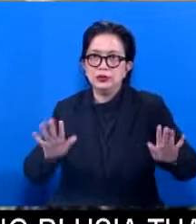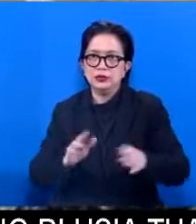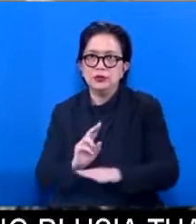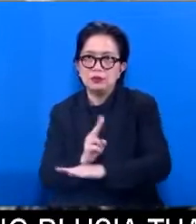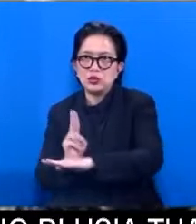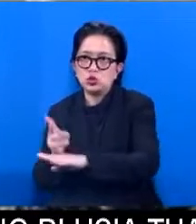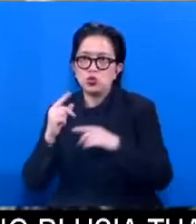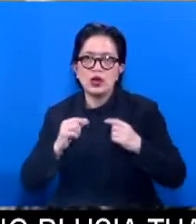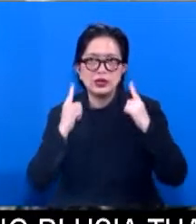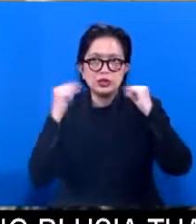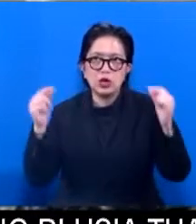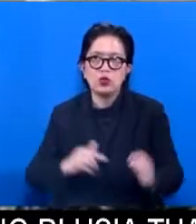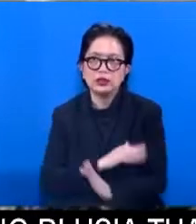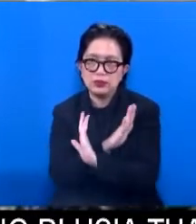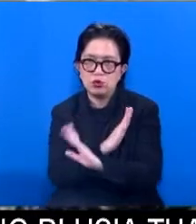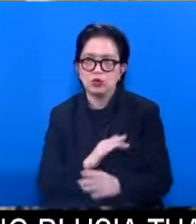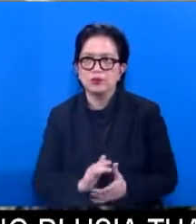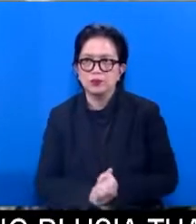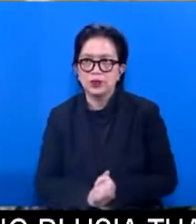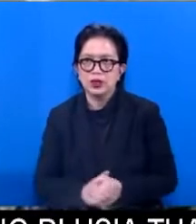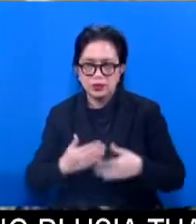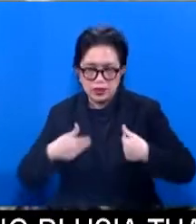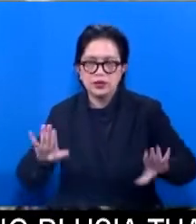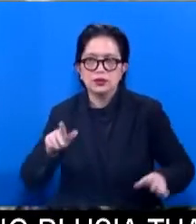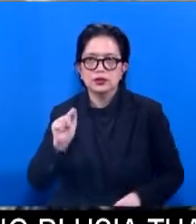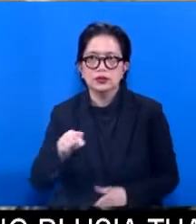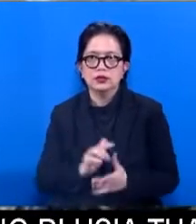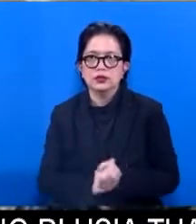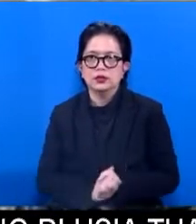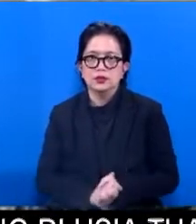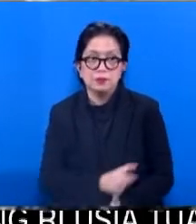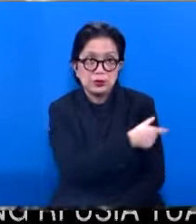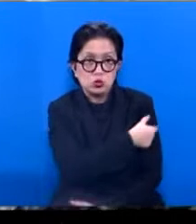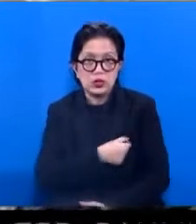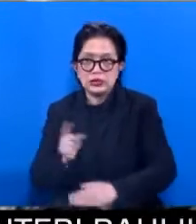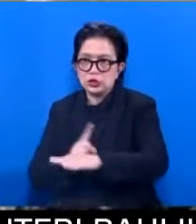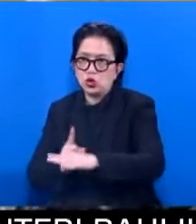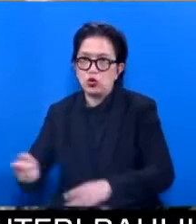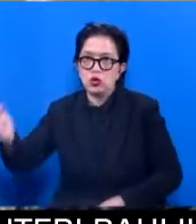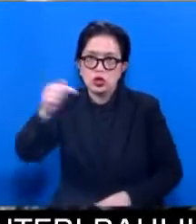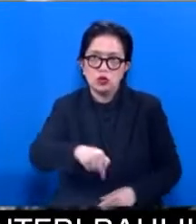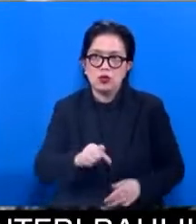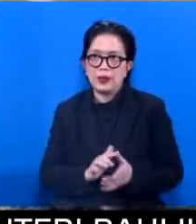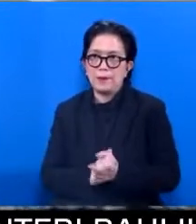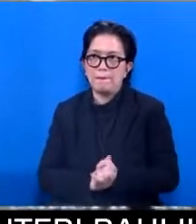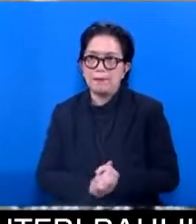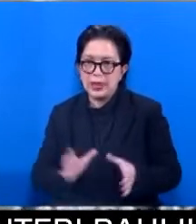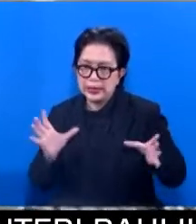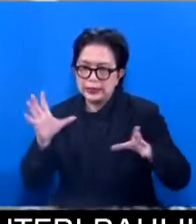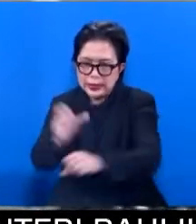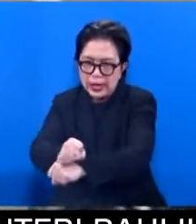malam lalu. Sejurus kemudian, sejumlah karyawan minimarket keluar dari dalam toko dan beramai-ramai berusaha menangkap